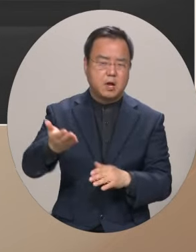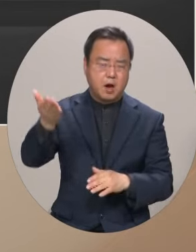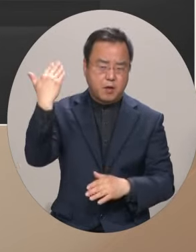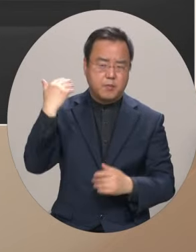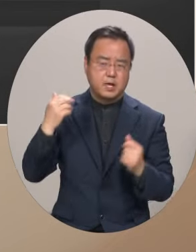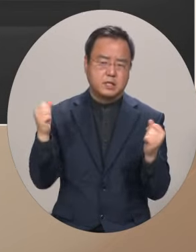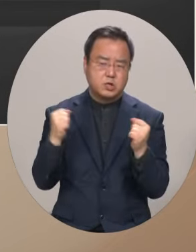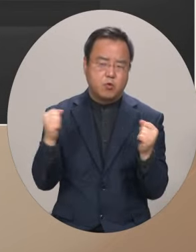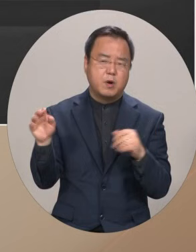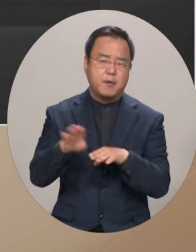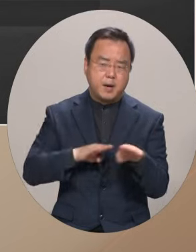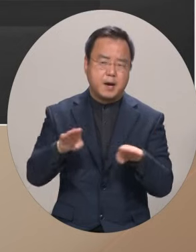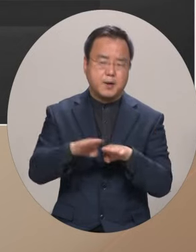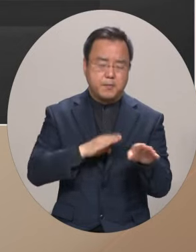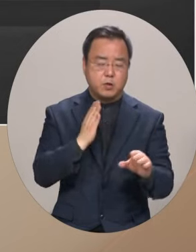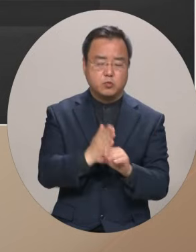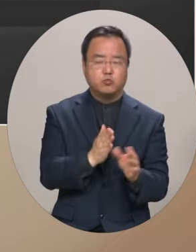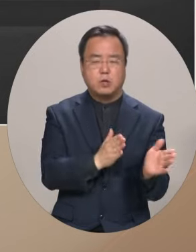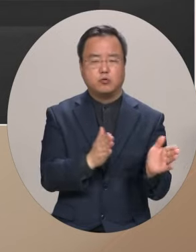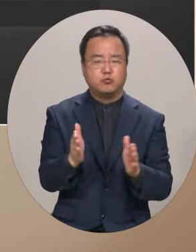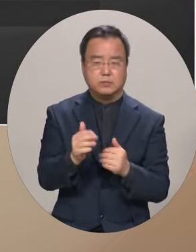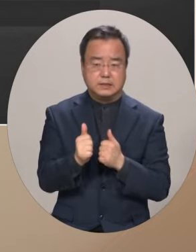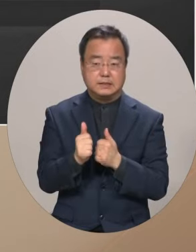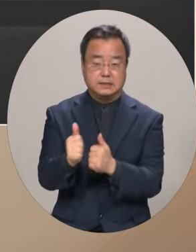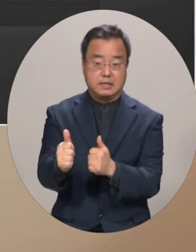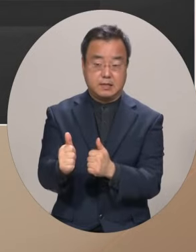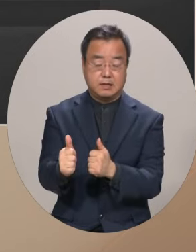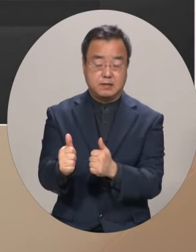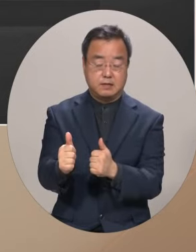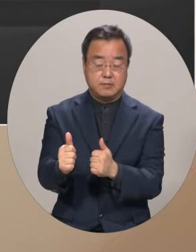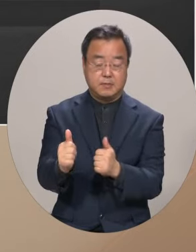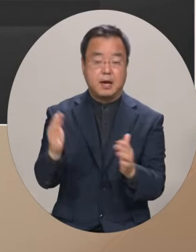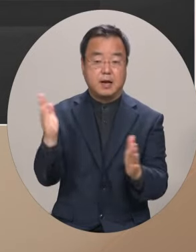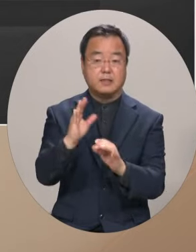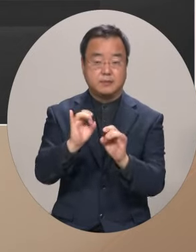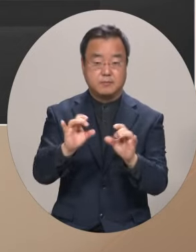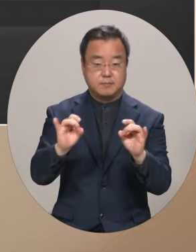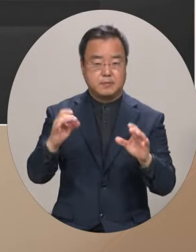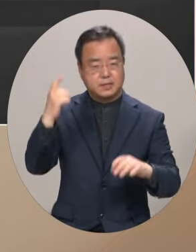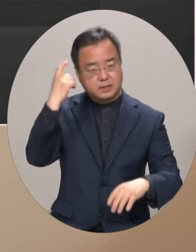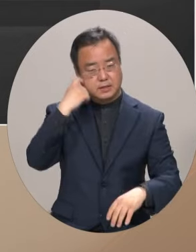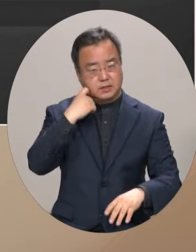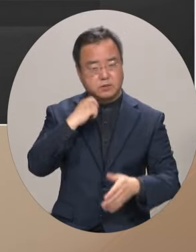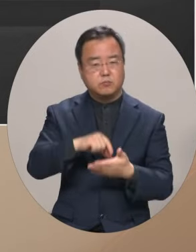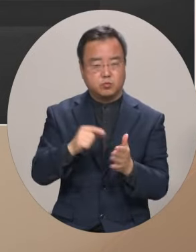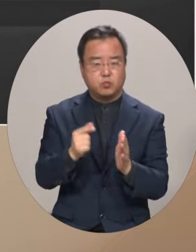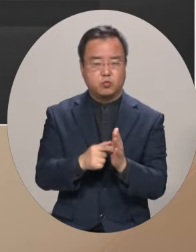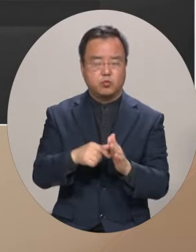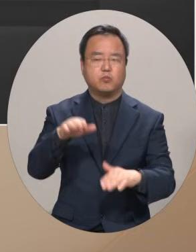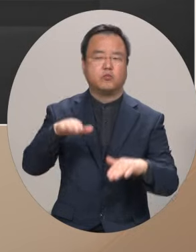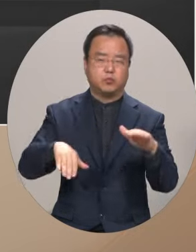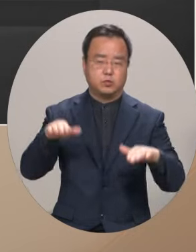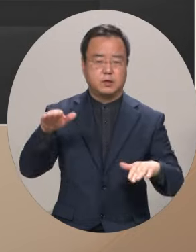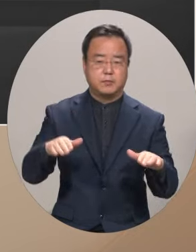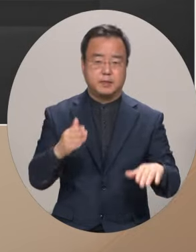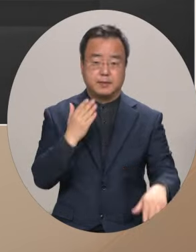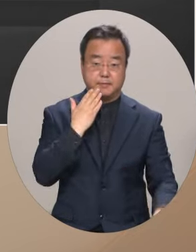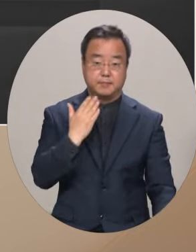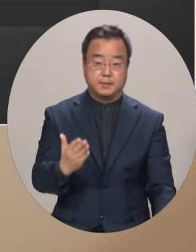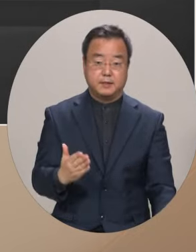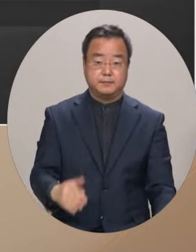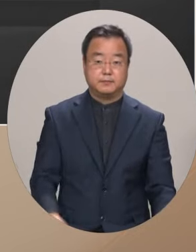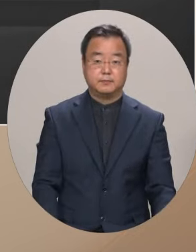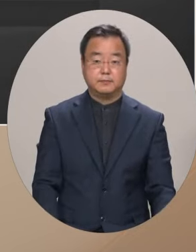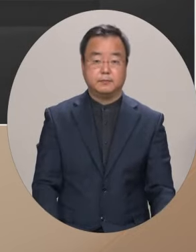어떻게 준비했느냐 따라서 어 수험생 다 다소 체감 난이도는 차이가 있 있을 수 있습니다